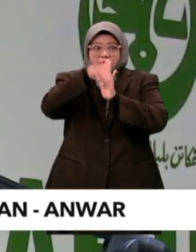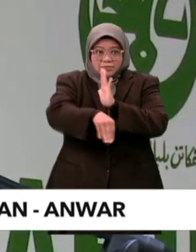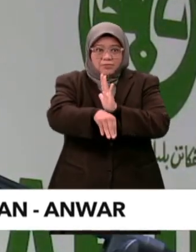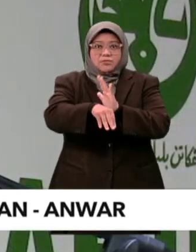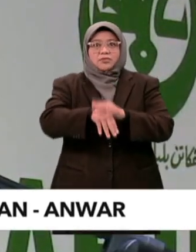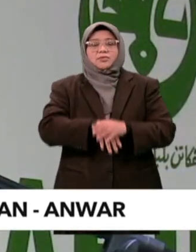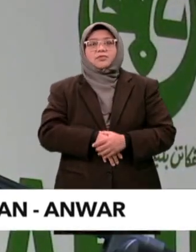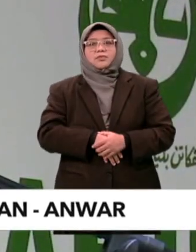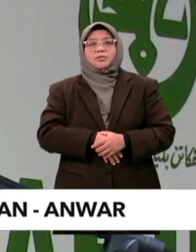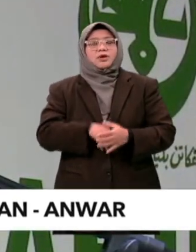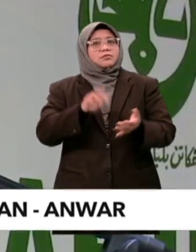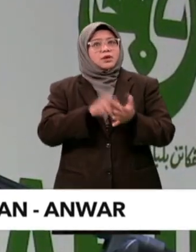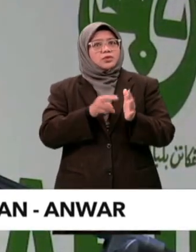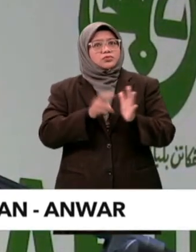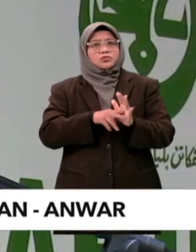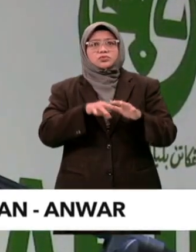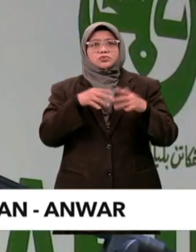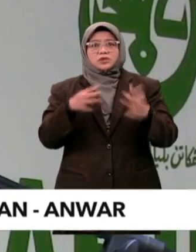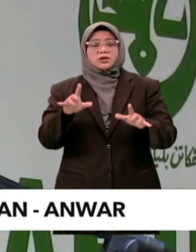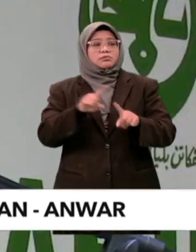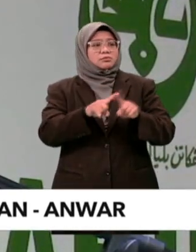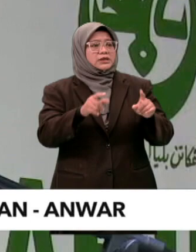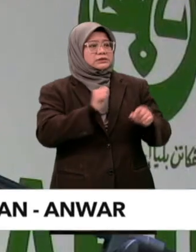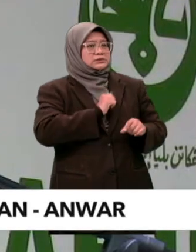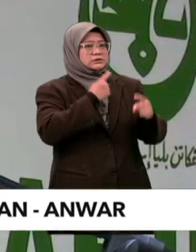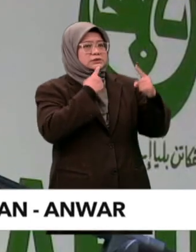buku beruntung